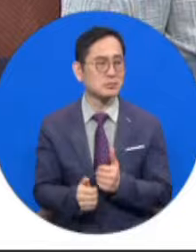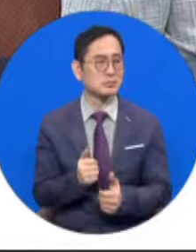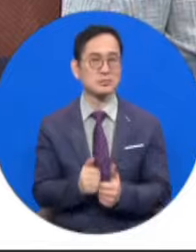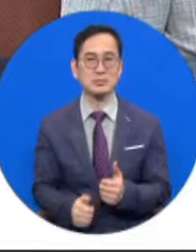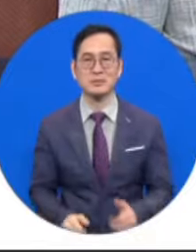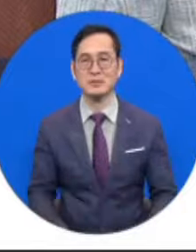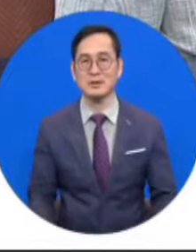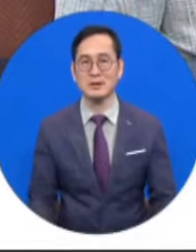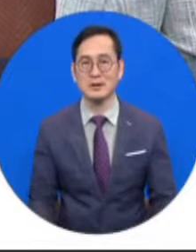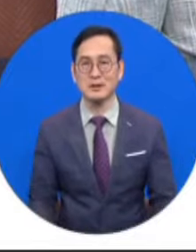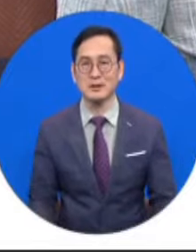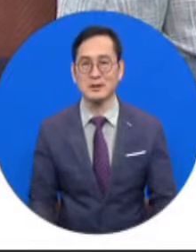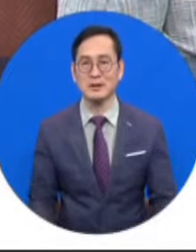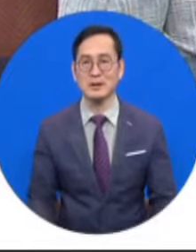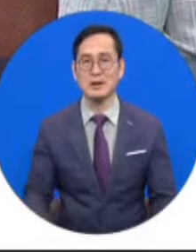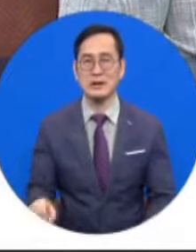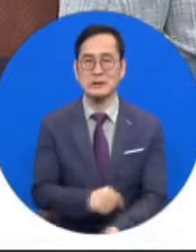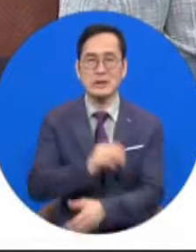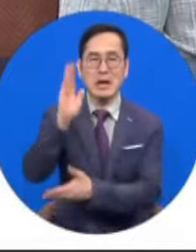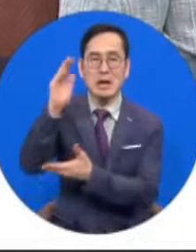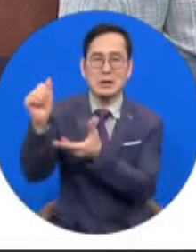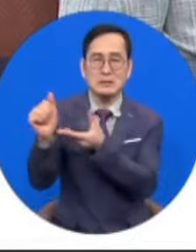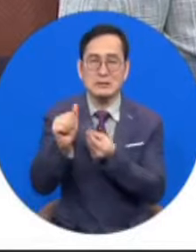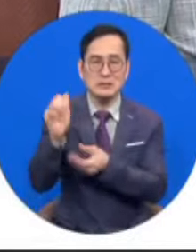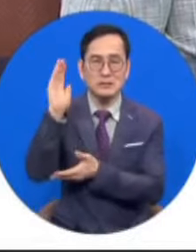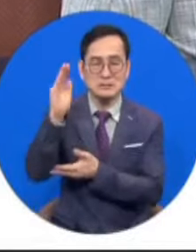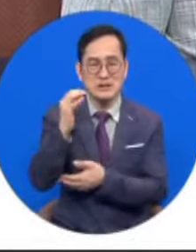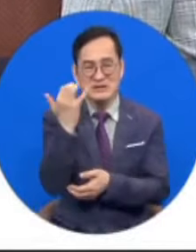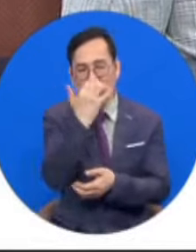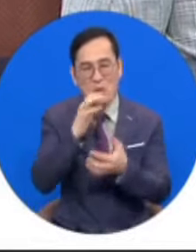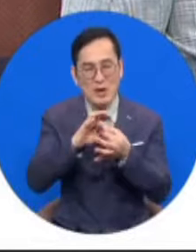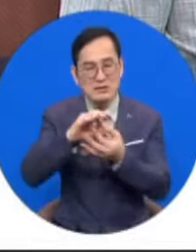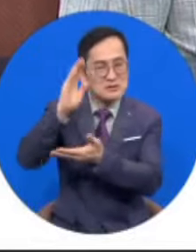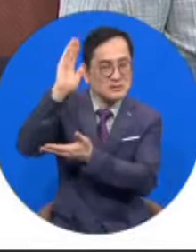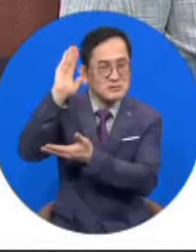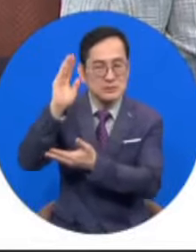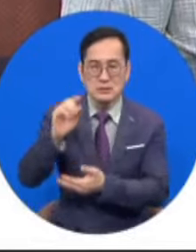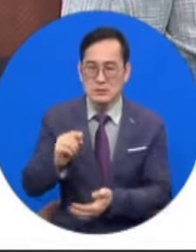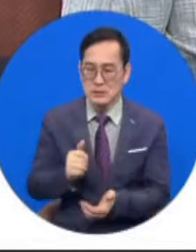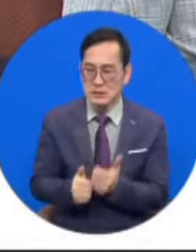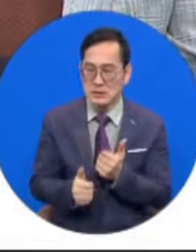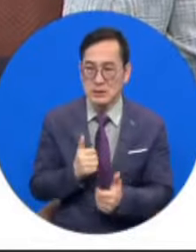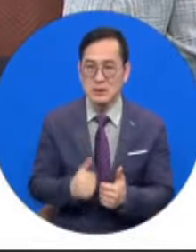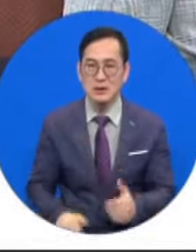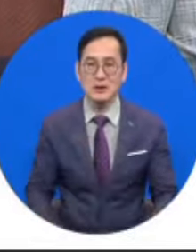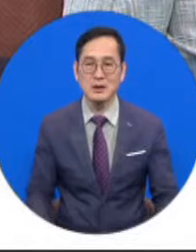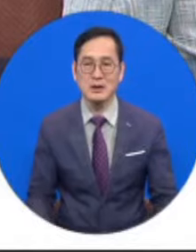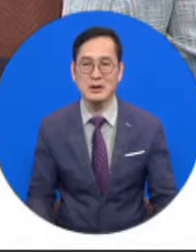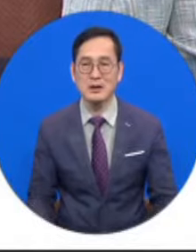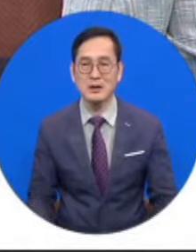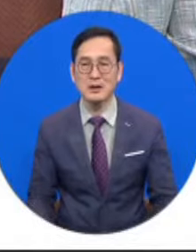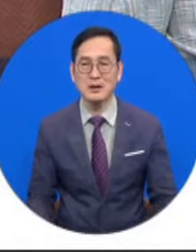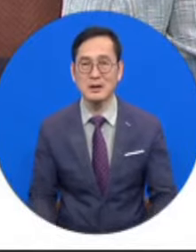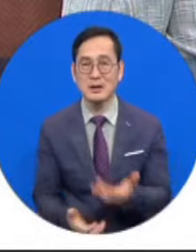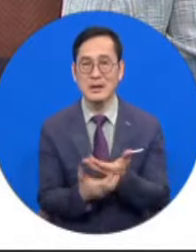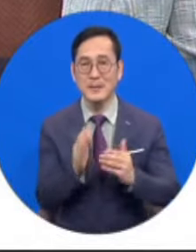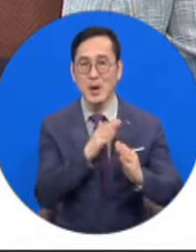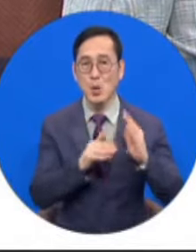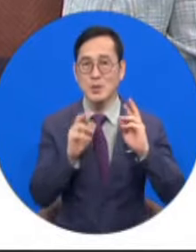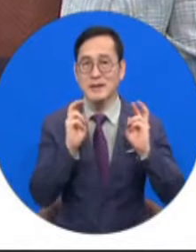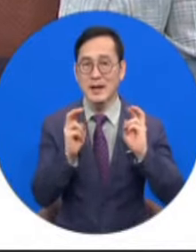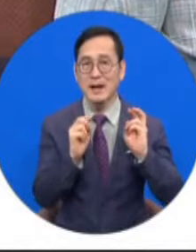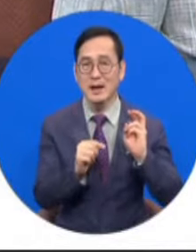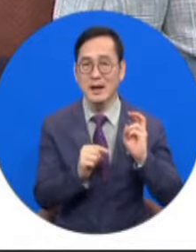특강이라고 했다는 거 자체가 도저히 믿기지가 않는 상황이고요 남방 공사가 이런 특강에 돈을 350만